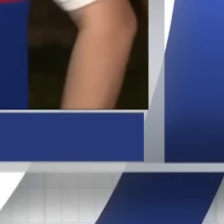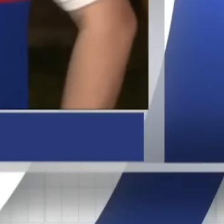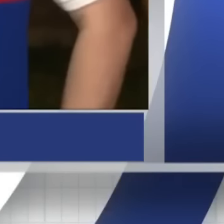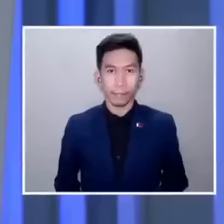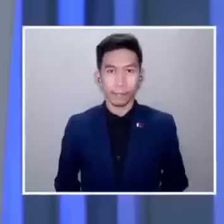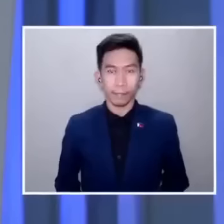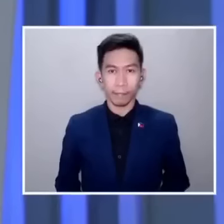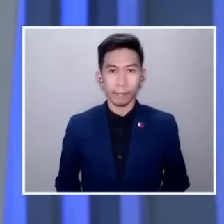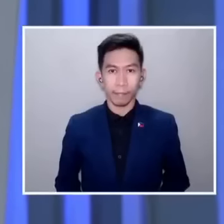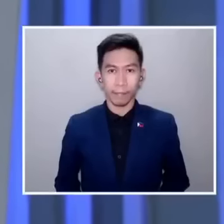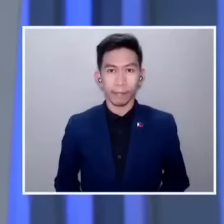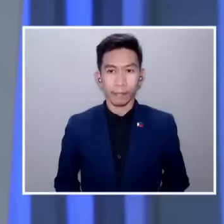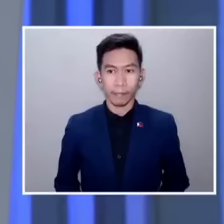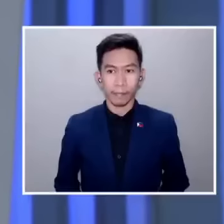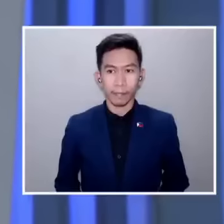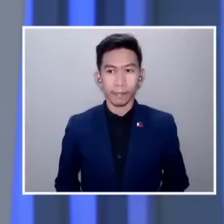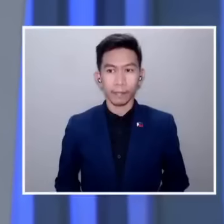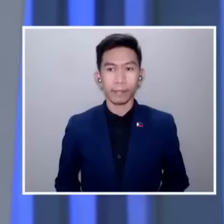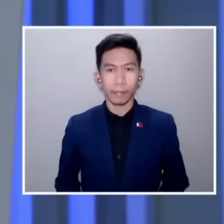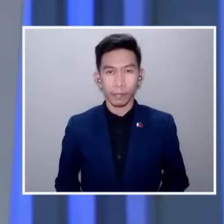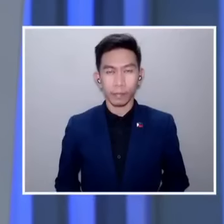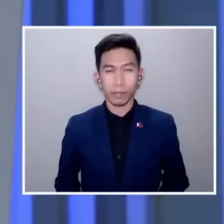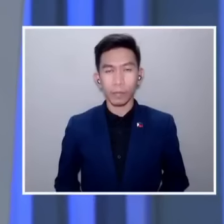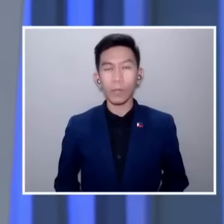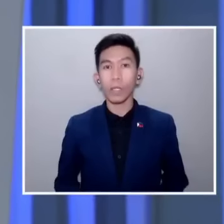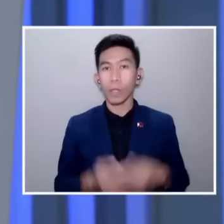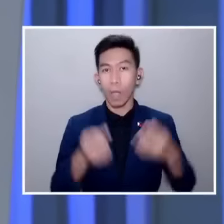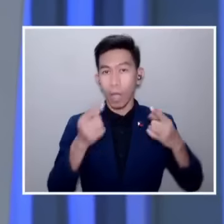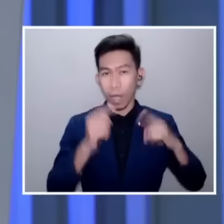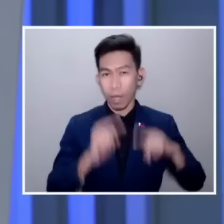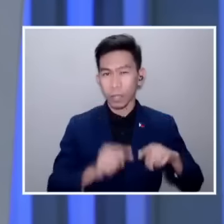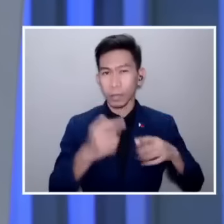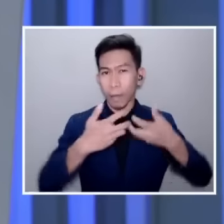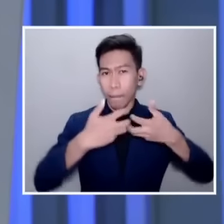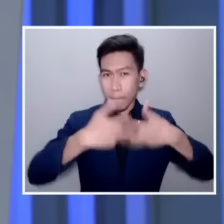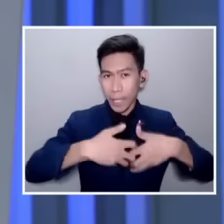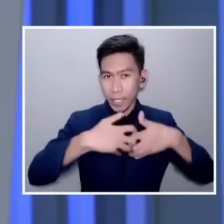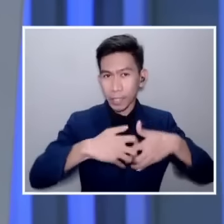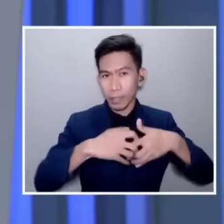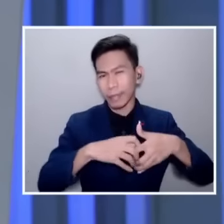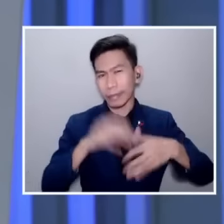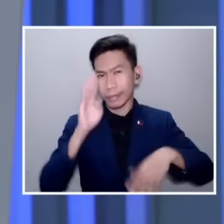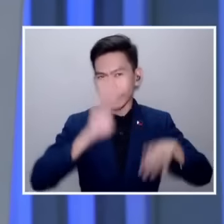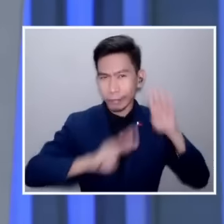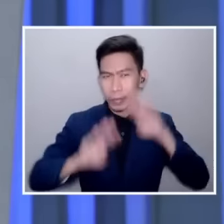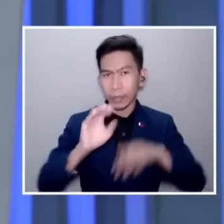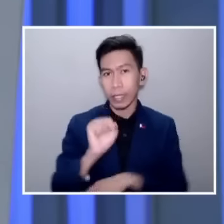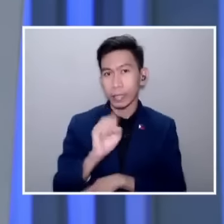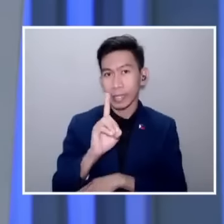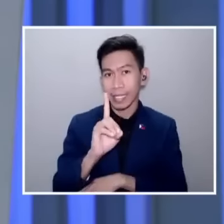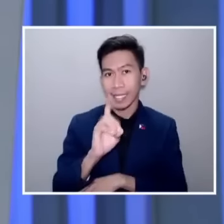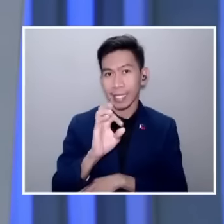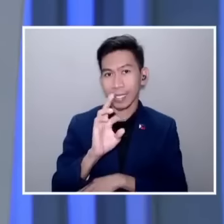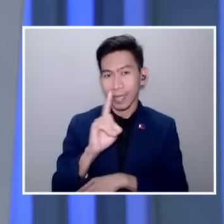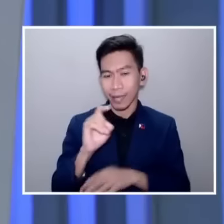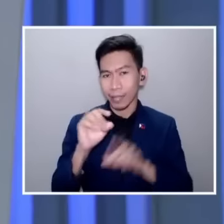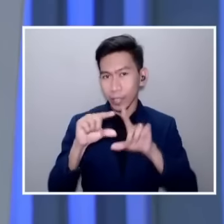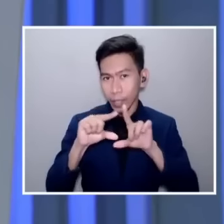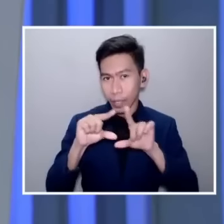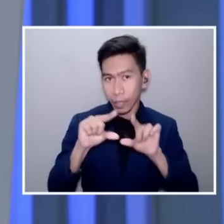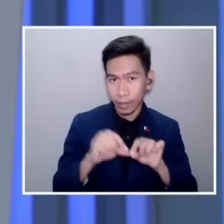Canoy. Dahil din sa aberya sa vote counting machines at SD cards, ay naantala po ang pagboto sa Don